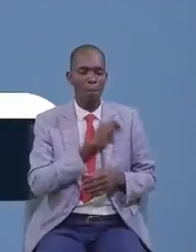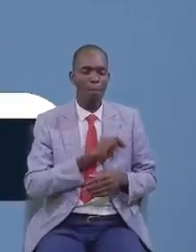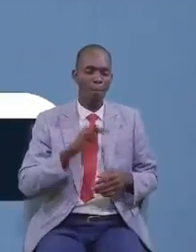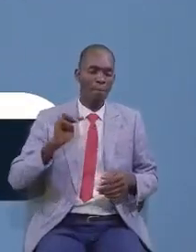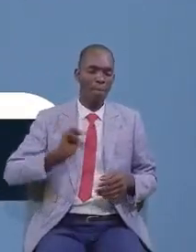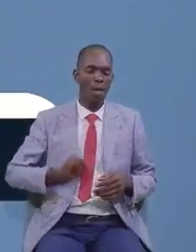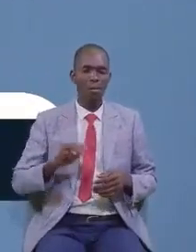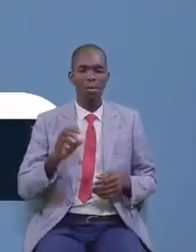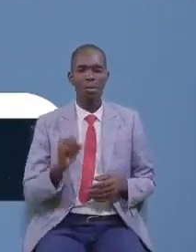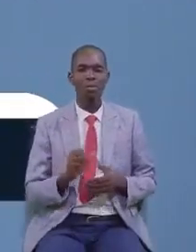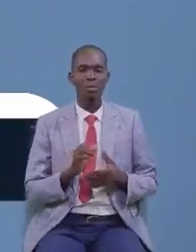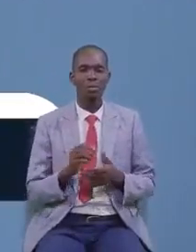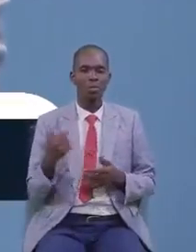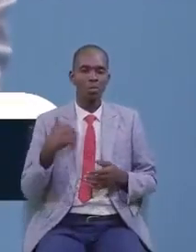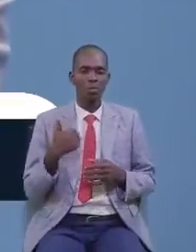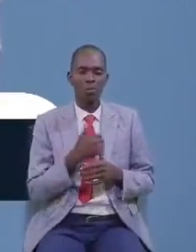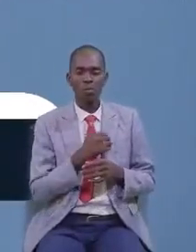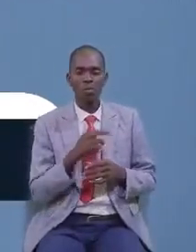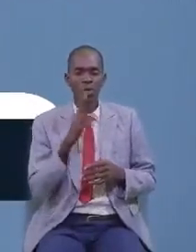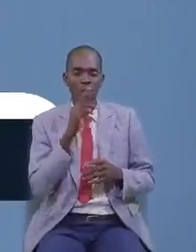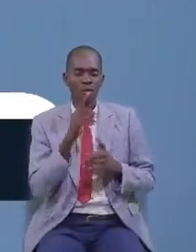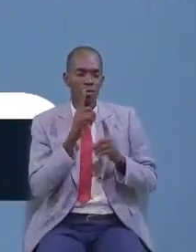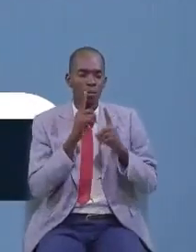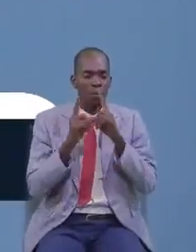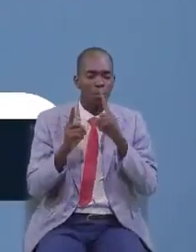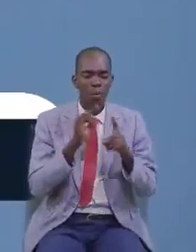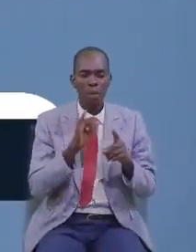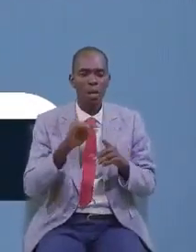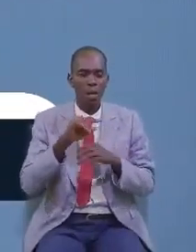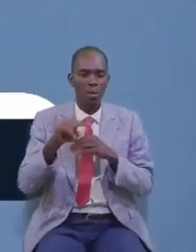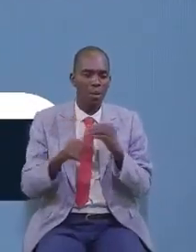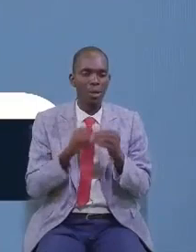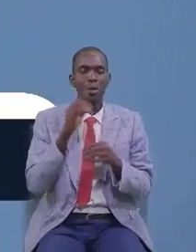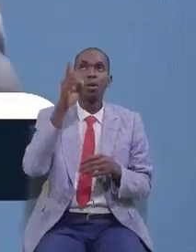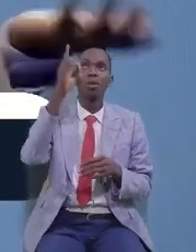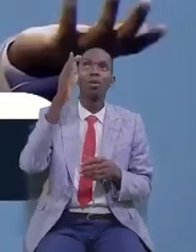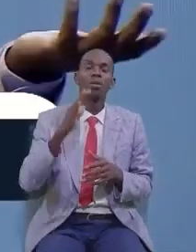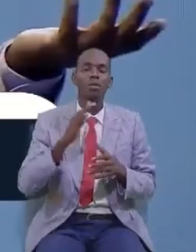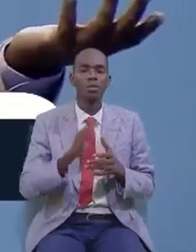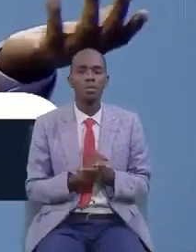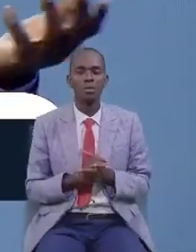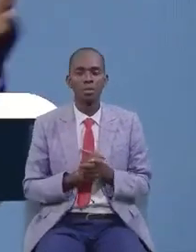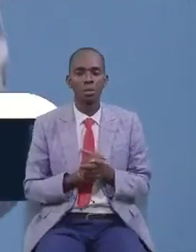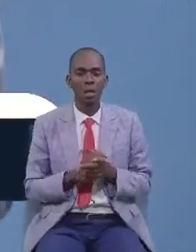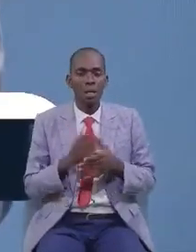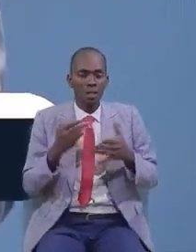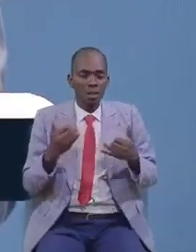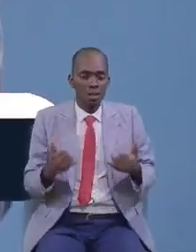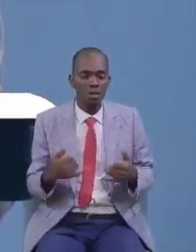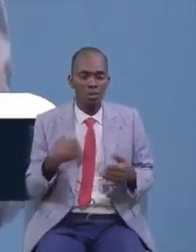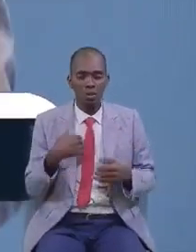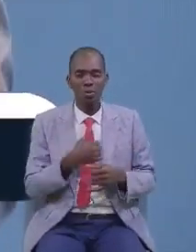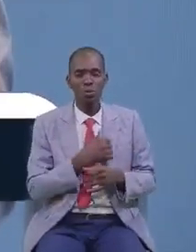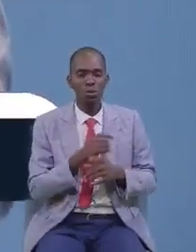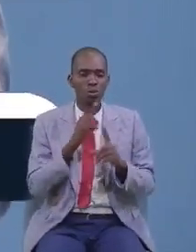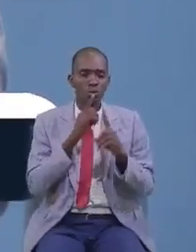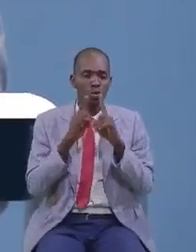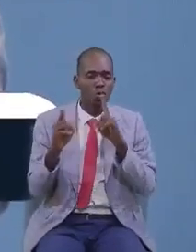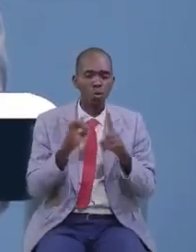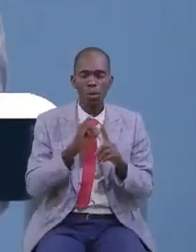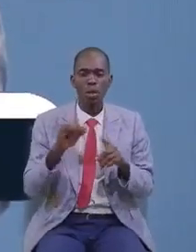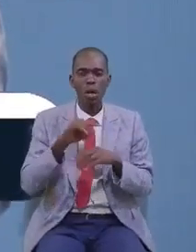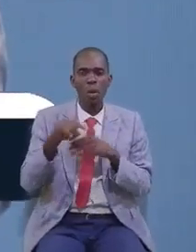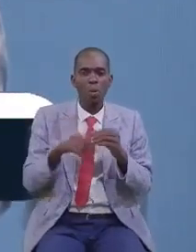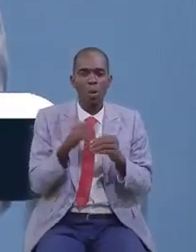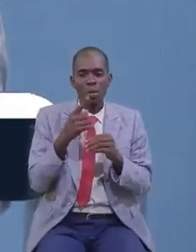సభ్యులకు సంబంధించినవి. Spoken about God. అవి దేవుని గురించి మాట్లాడుతున్నాయి. Now we're talking about his creature.